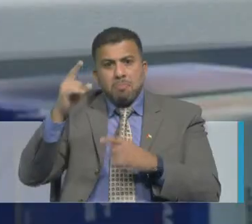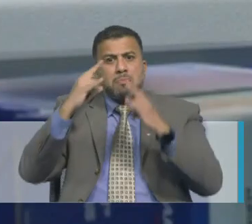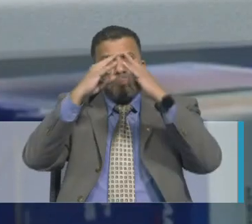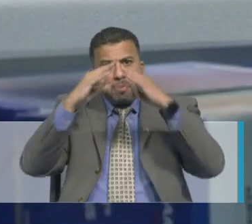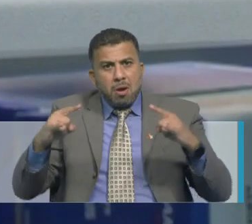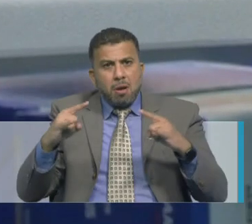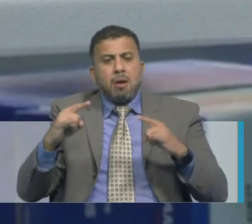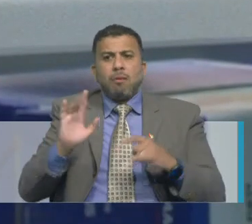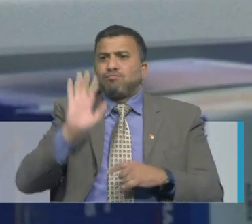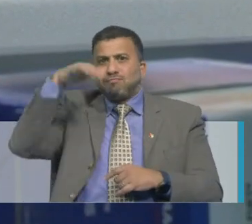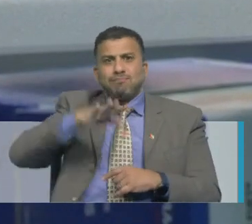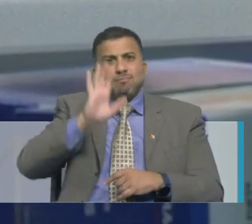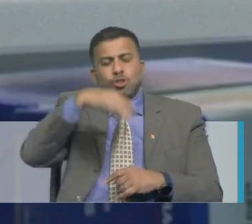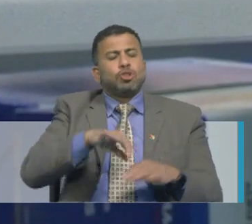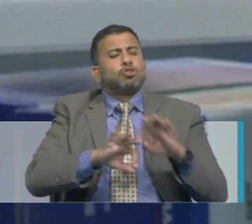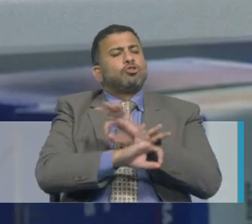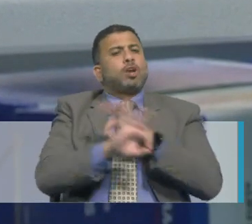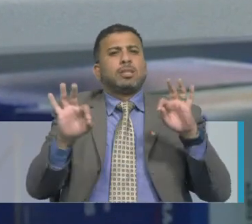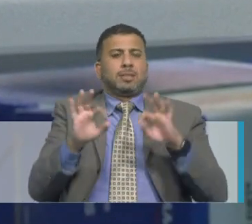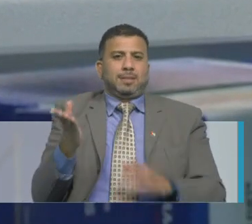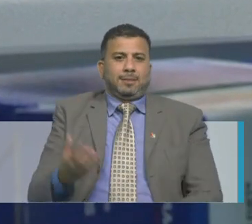التخييم والمغامرات.